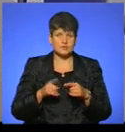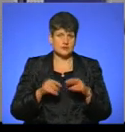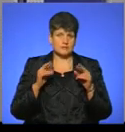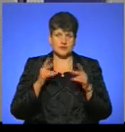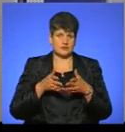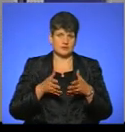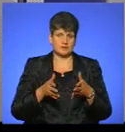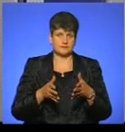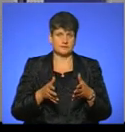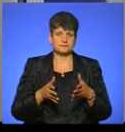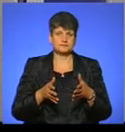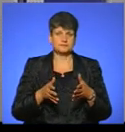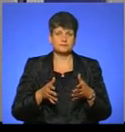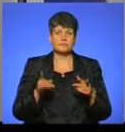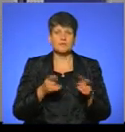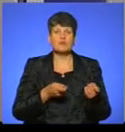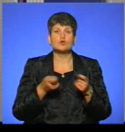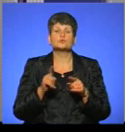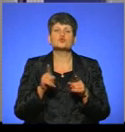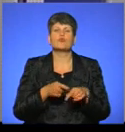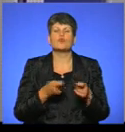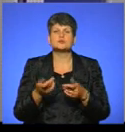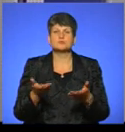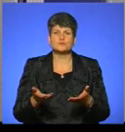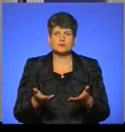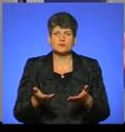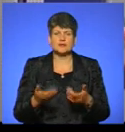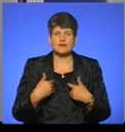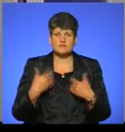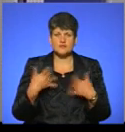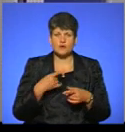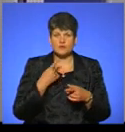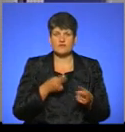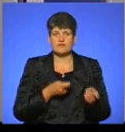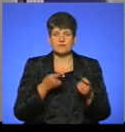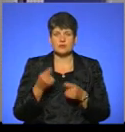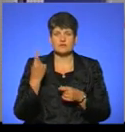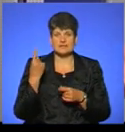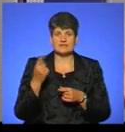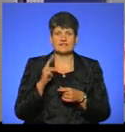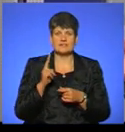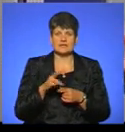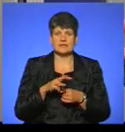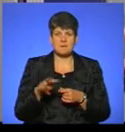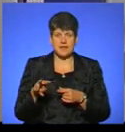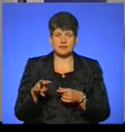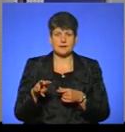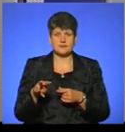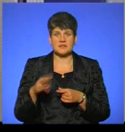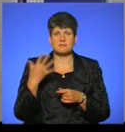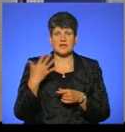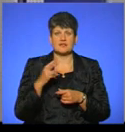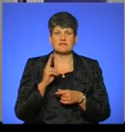Ми возимо, ну та що возимо? Ну, я вже кажу, якщо вивезти там на квадратний метр чи на 5